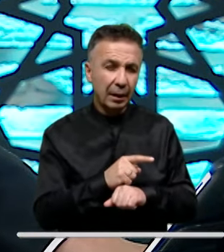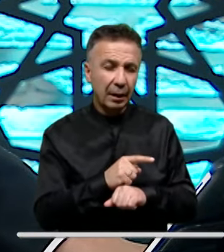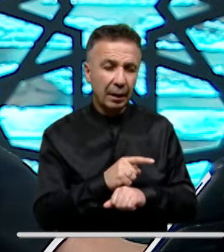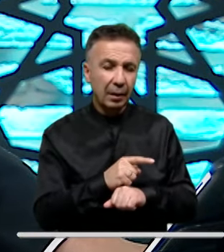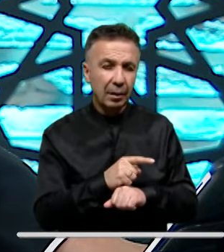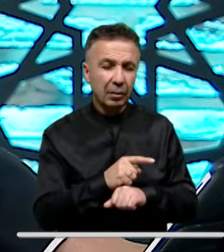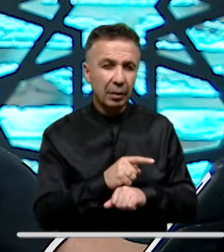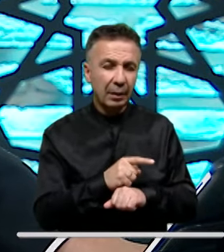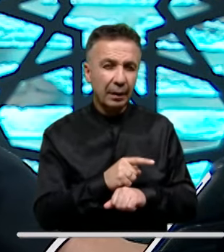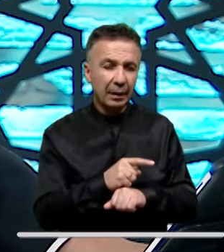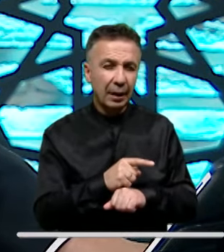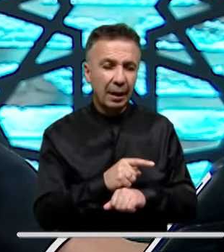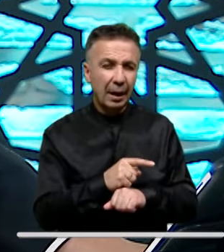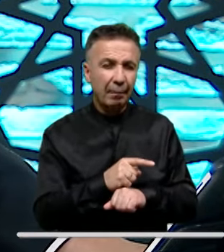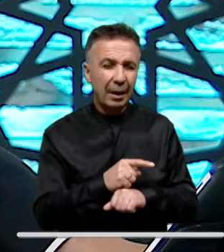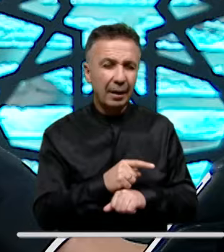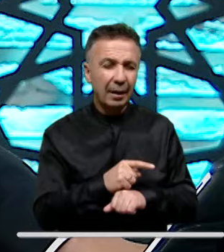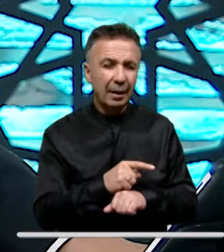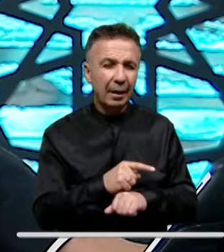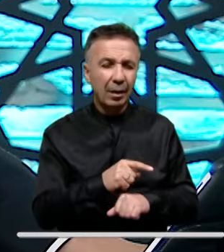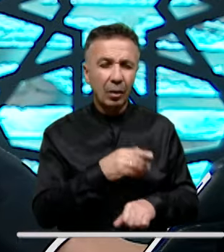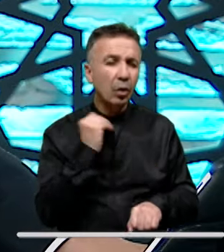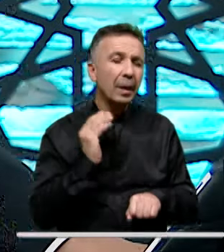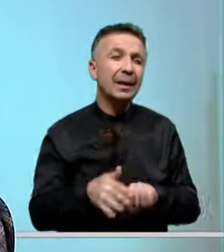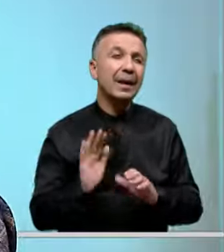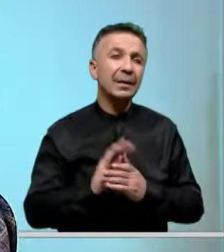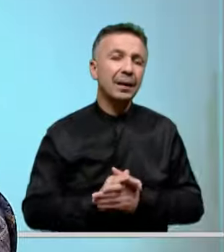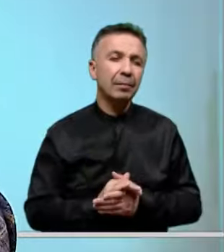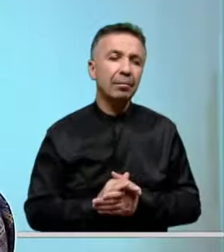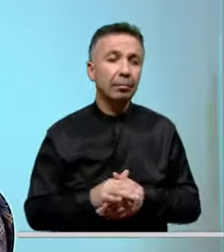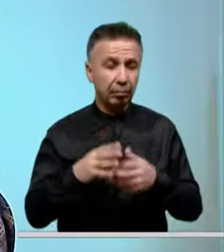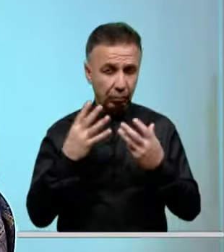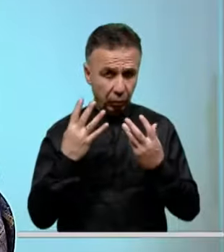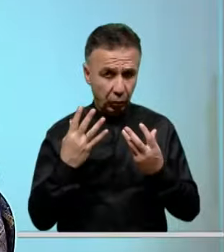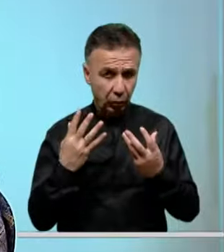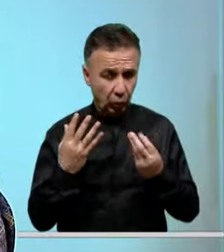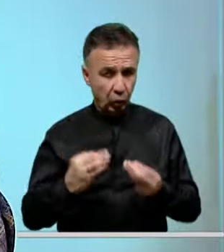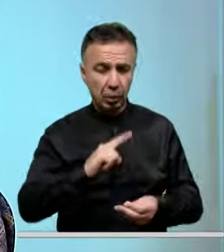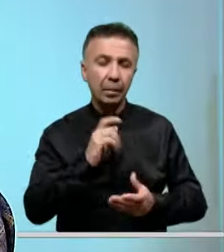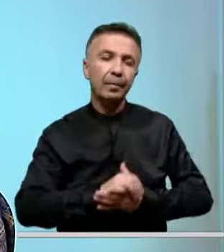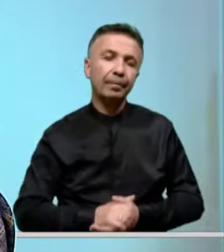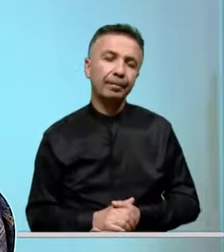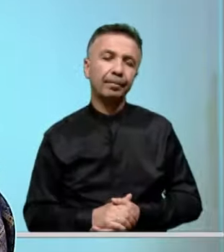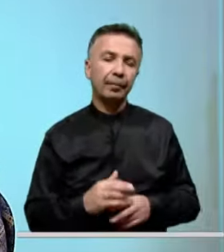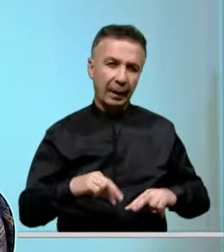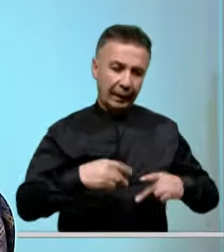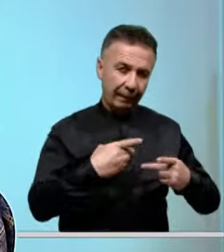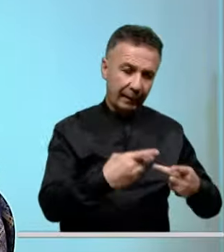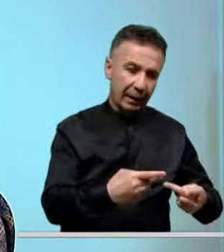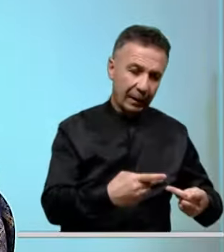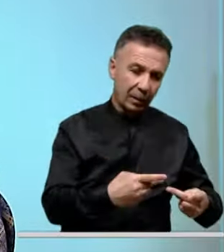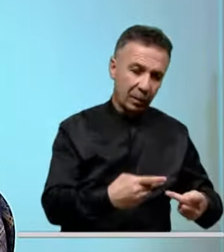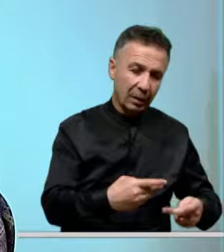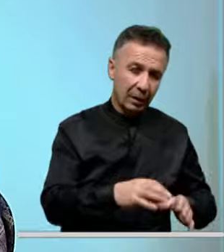cevabı nasıl olur? O yüzden bu soruyu özellikle ikiye bölelim istedim. Anladım. Şimdi vekalet yoluyla